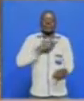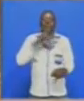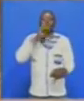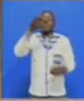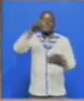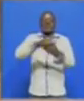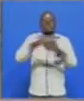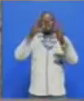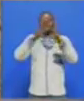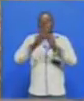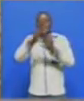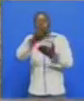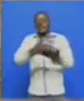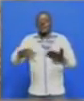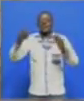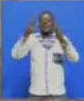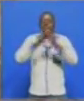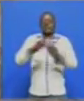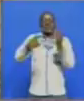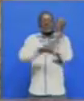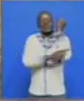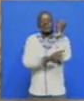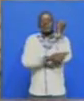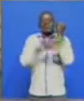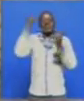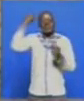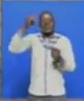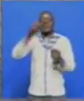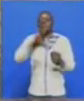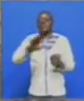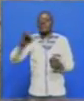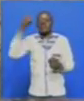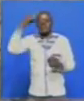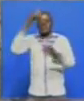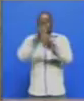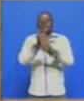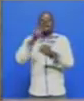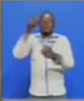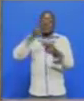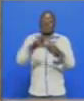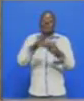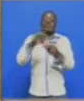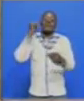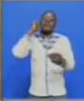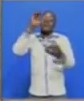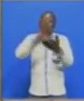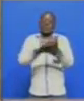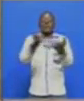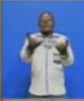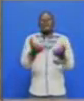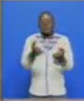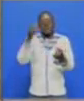quelques encablures de la ville de Gawa. L'aîné Sansan Moufé a pris le nom de sa mère, comme le voulait la tradition à cette